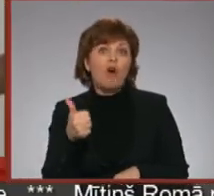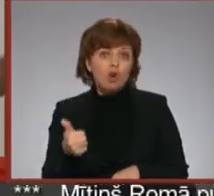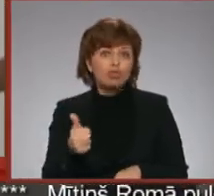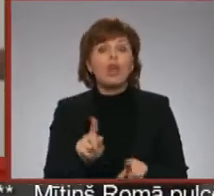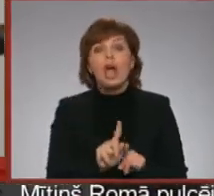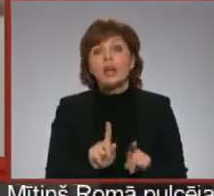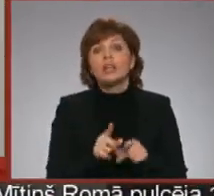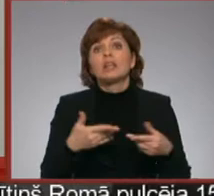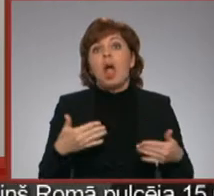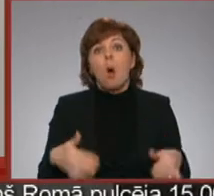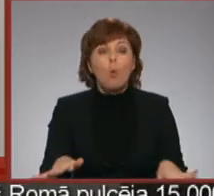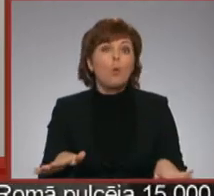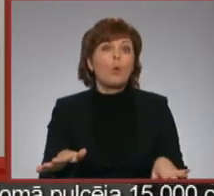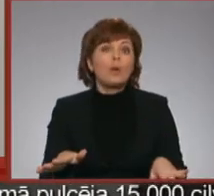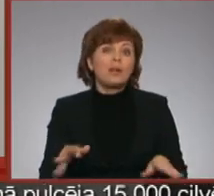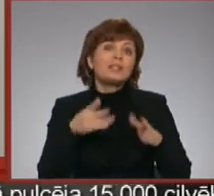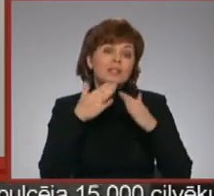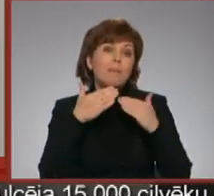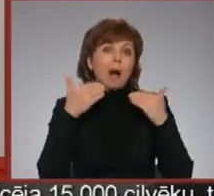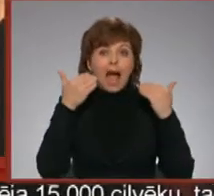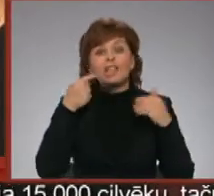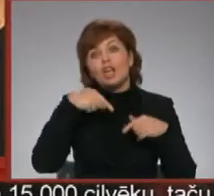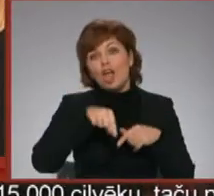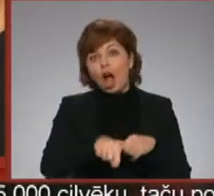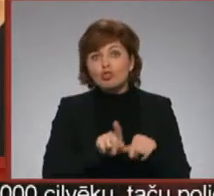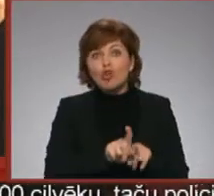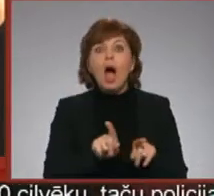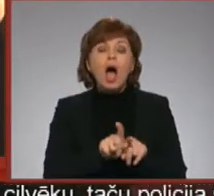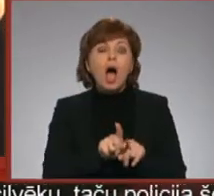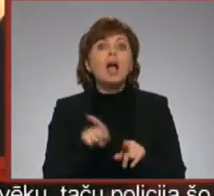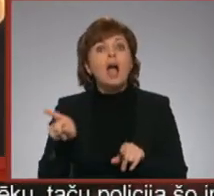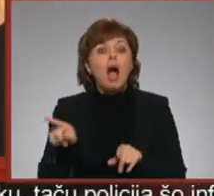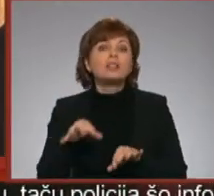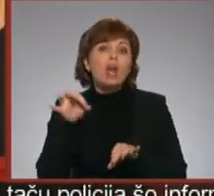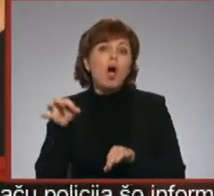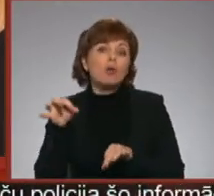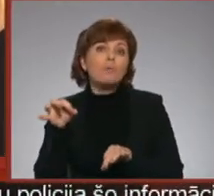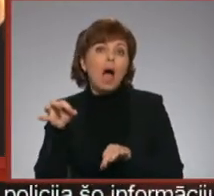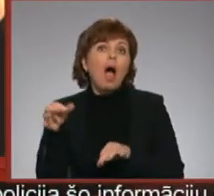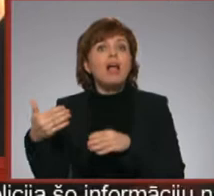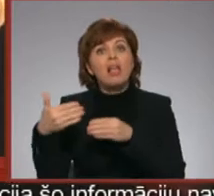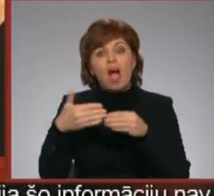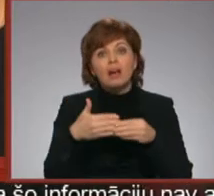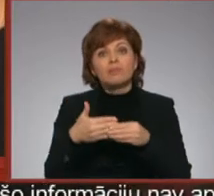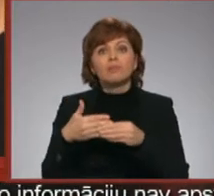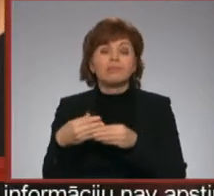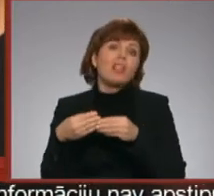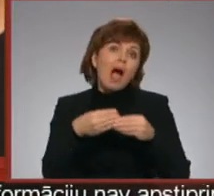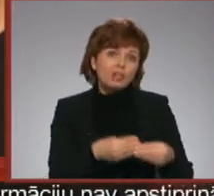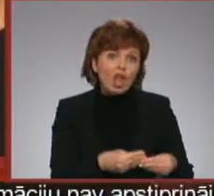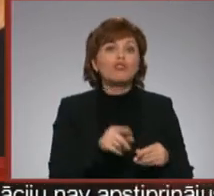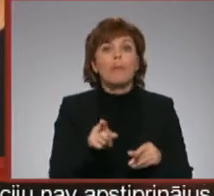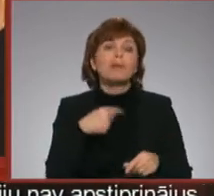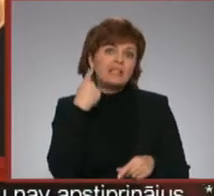un viņš ir jau, pratām, smaidīja jau tur iekšā. Bet tikko laid iekšā bija grūti, es redzēju viņa acīs, man arī bija baili, jo, es arī